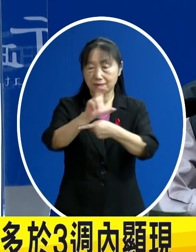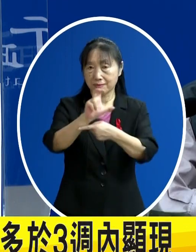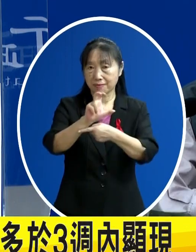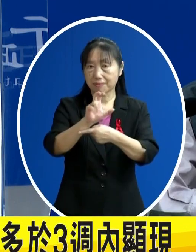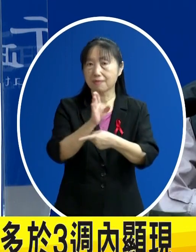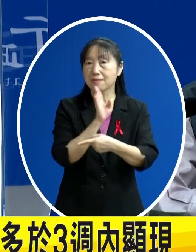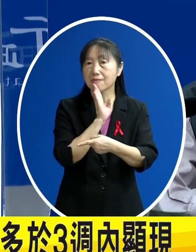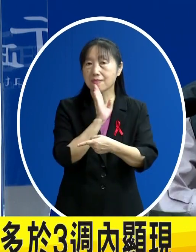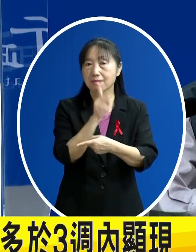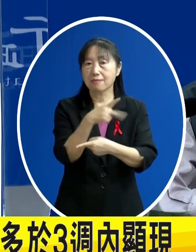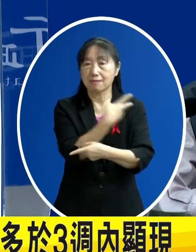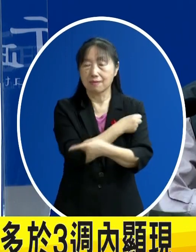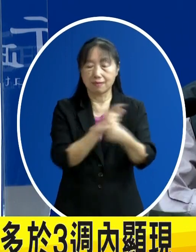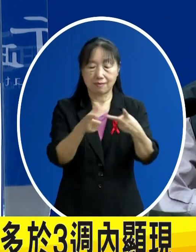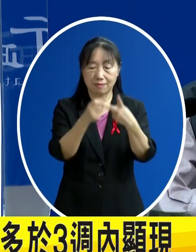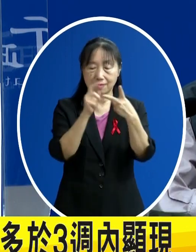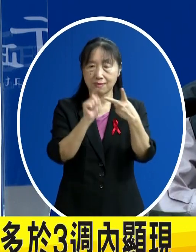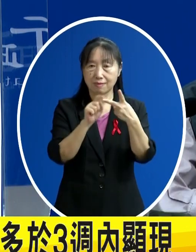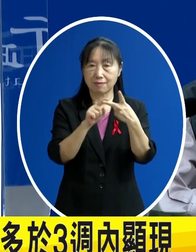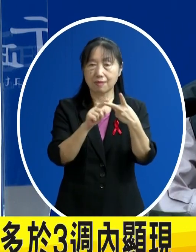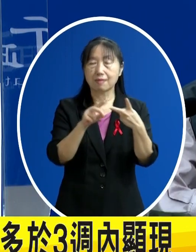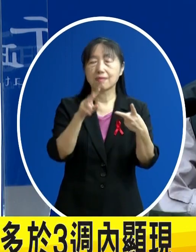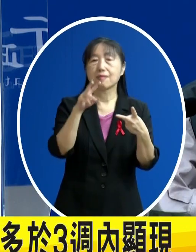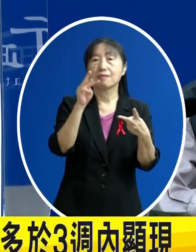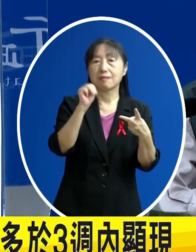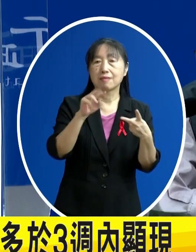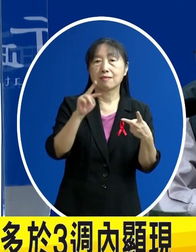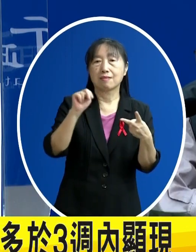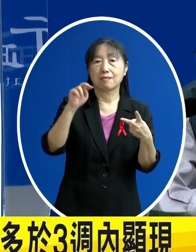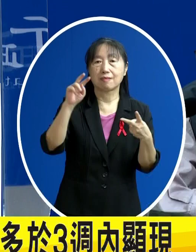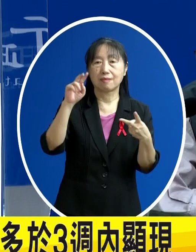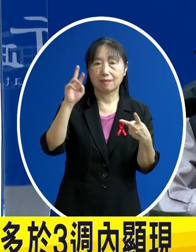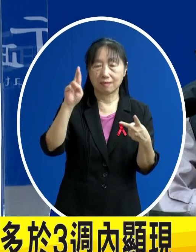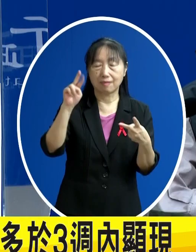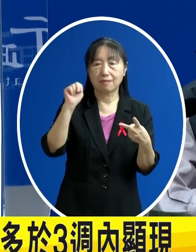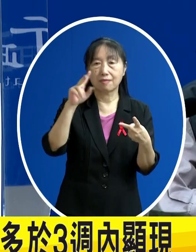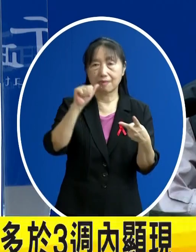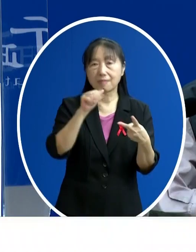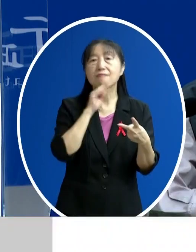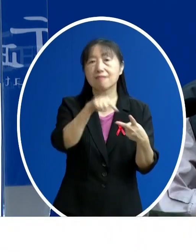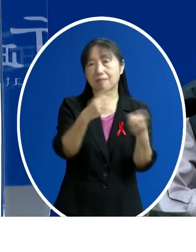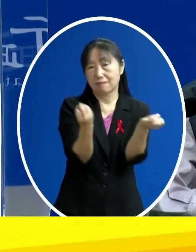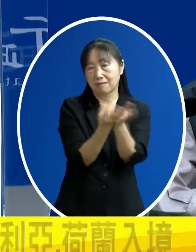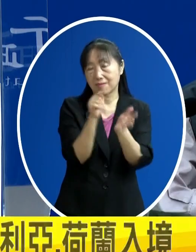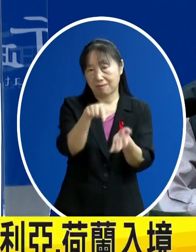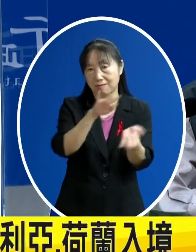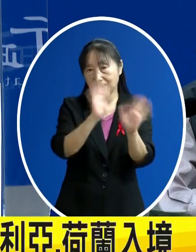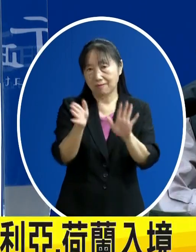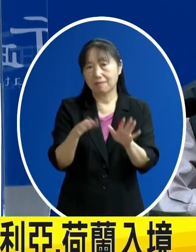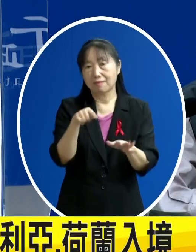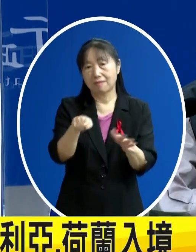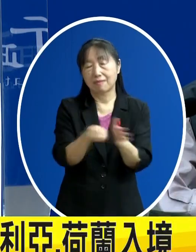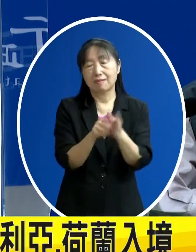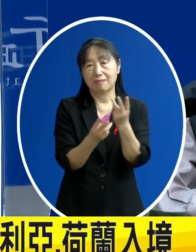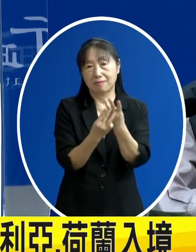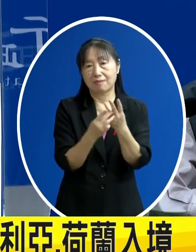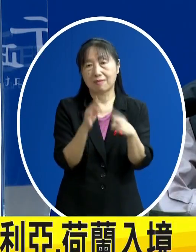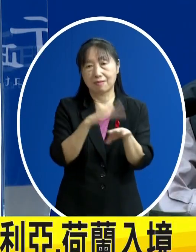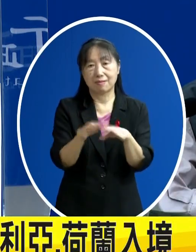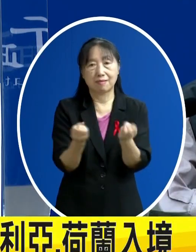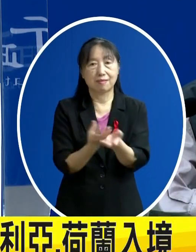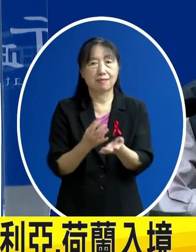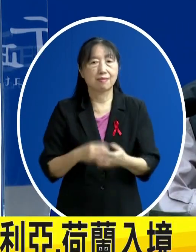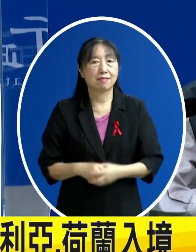70%以上会是在接种第二剂的 mRNA 疫苗之后才出现心肌炎或者是心包膜炎的情